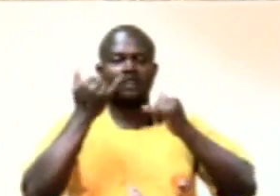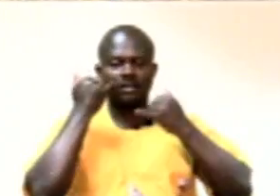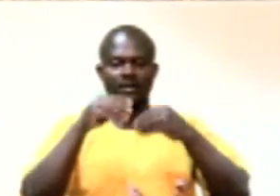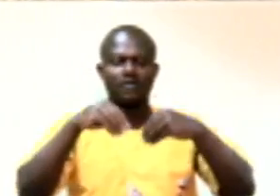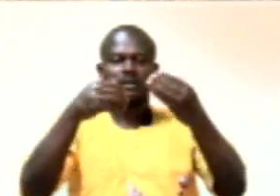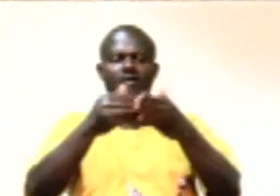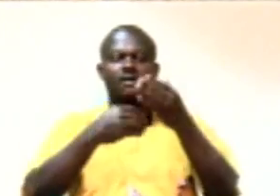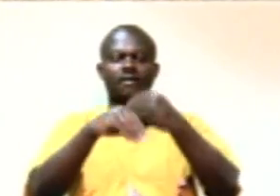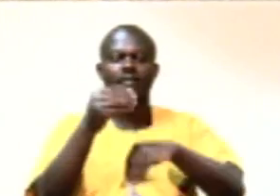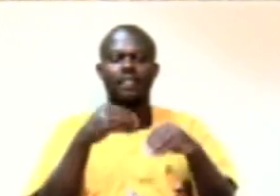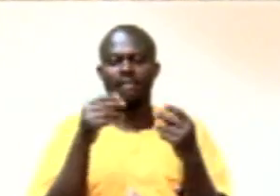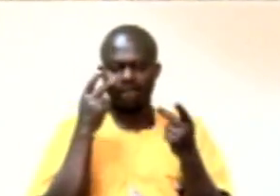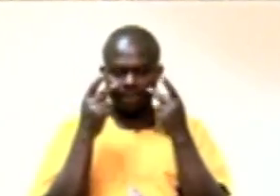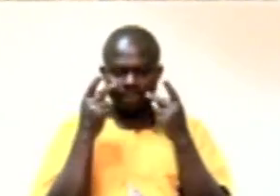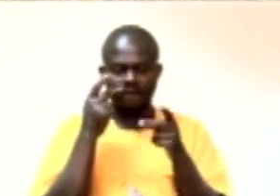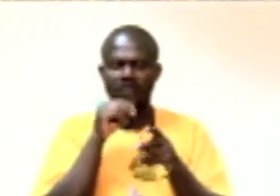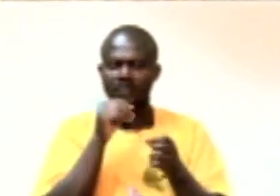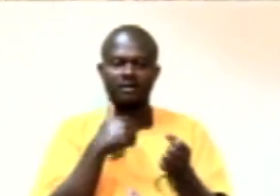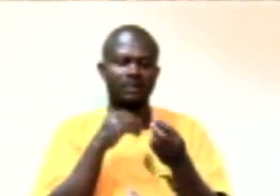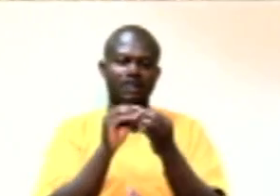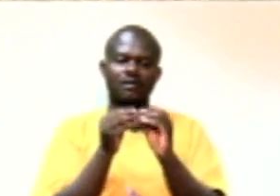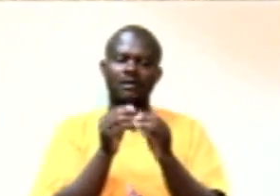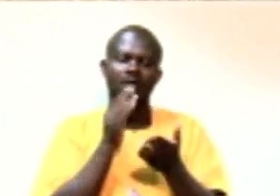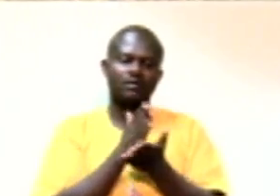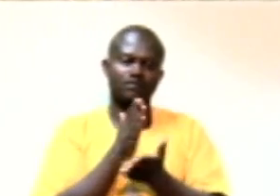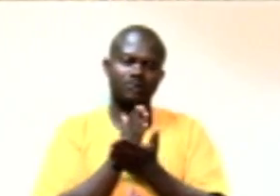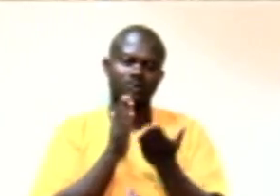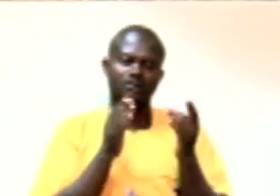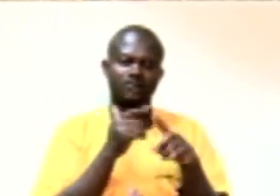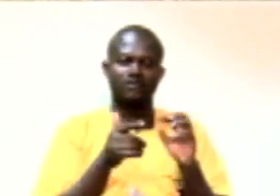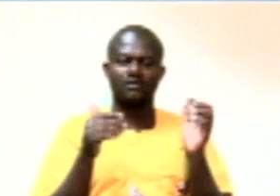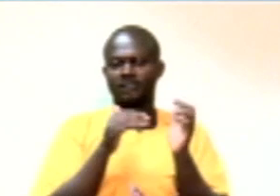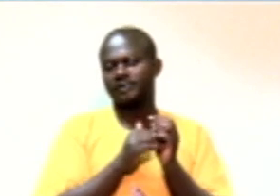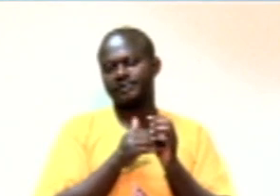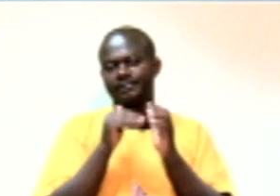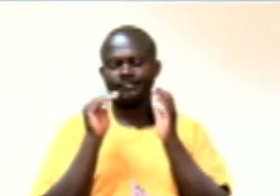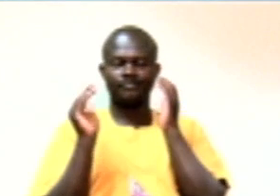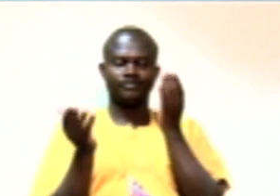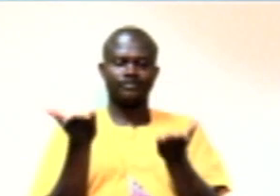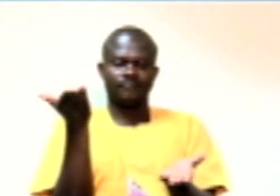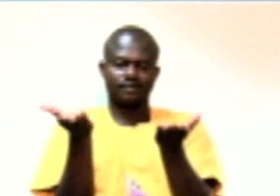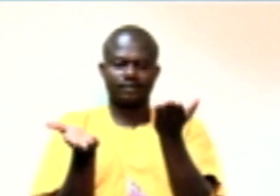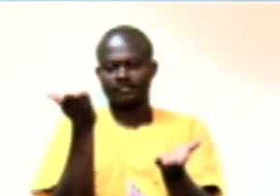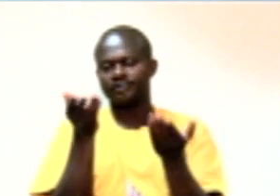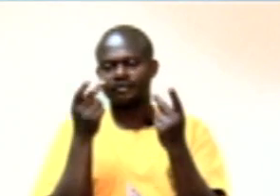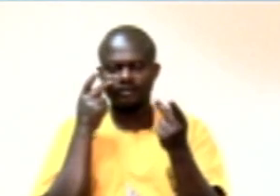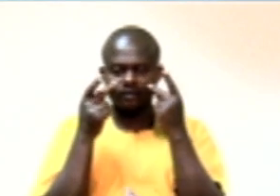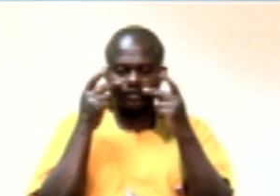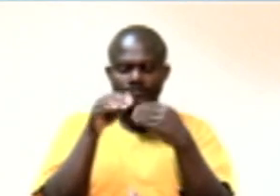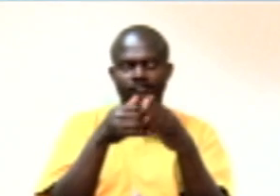amasoko, wasanga ntabwo ufite umubare runaka uhamye, ariko ugereranyije wasangaga ari